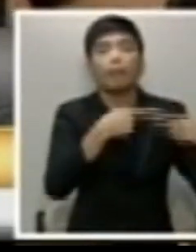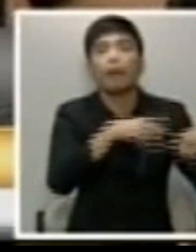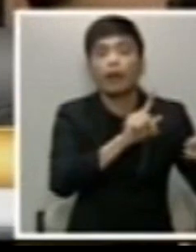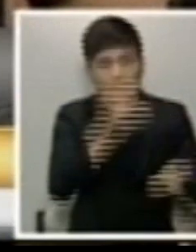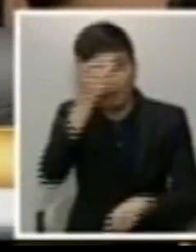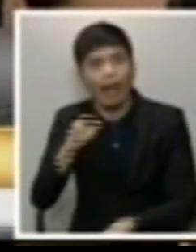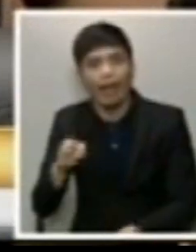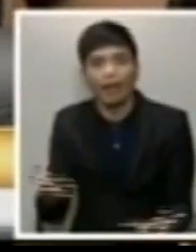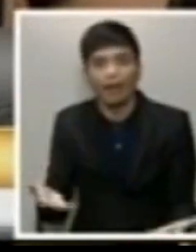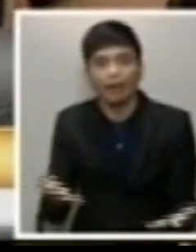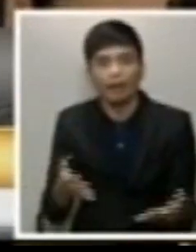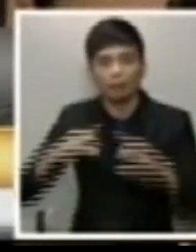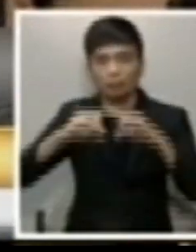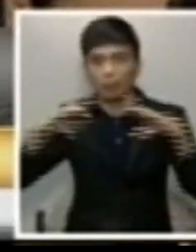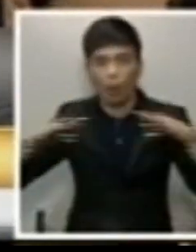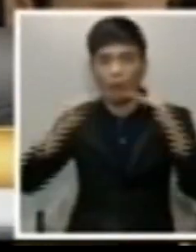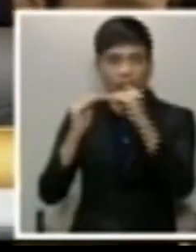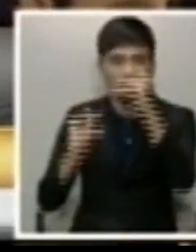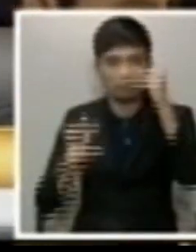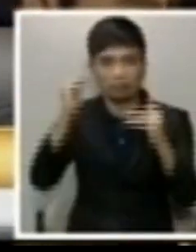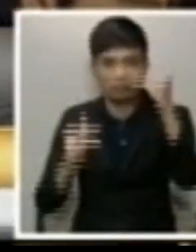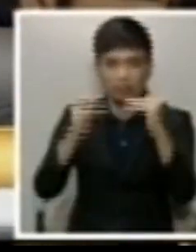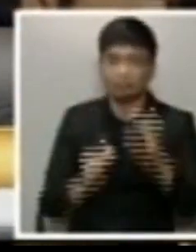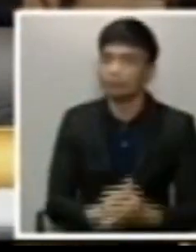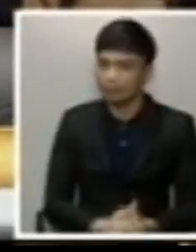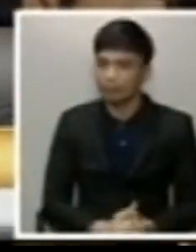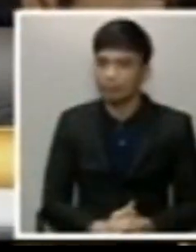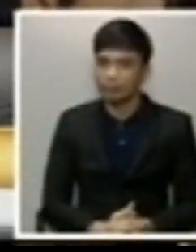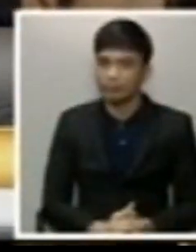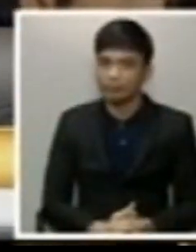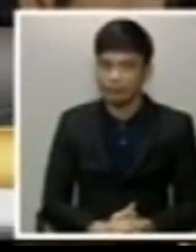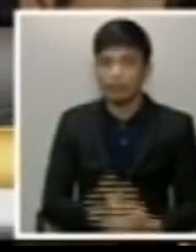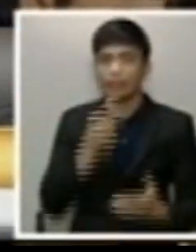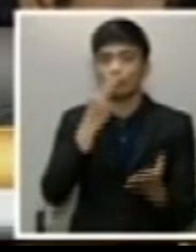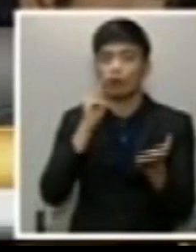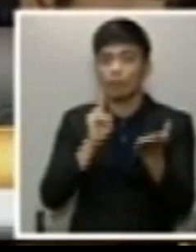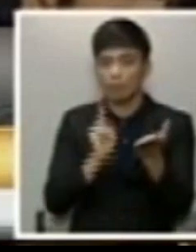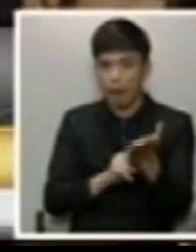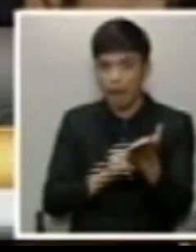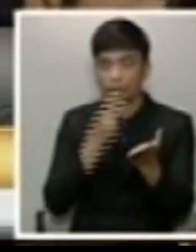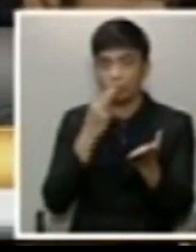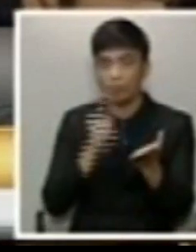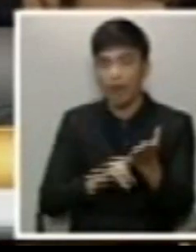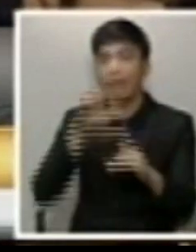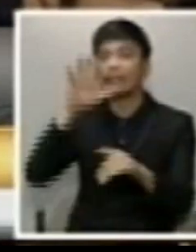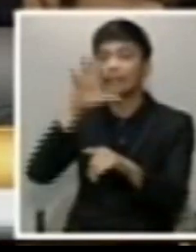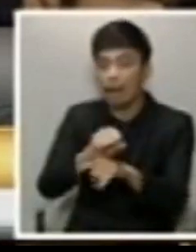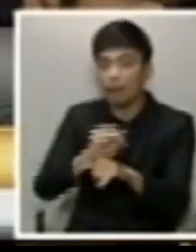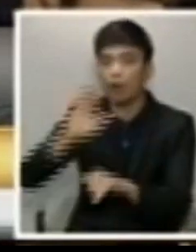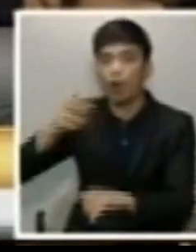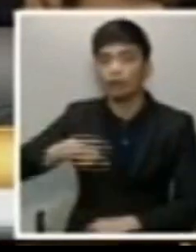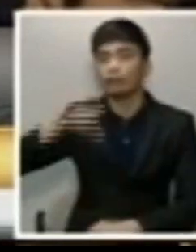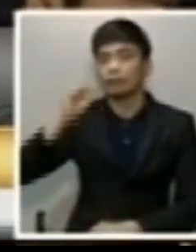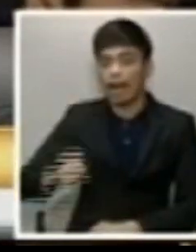ราเนี่ยนะปล่อยให้คนมีหมายจับของศาลเข้ามานั่งอยู่ในสภาท่านประธานก็ยังเฉ